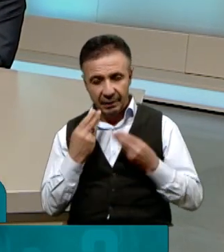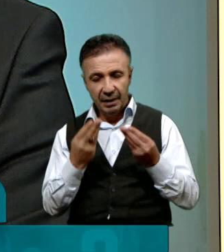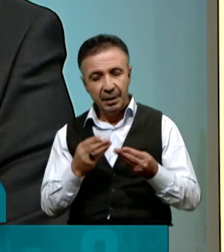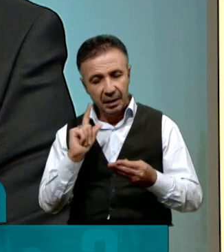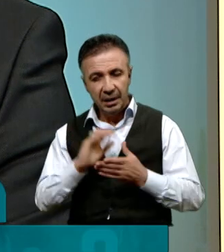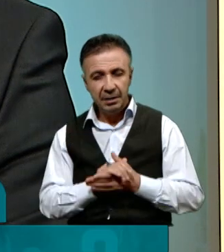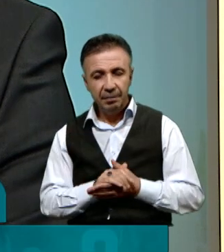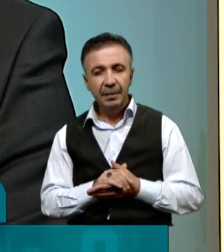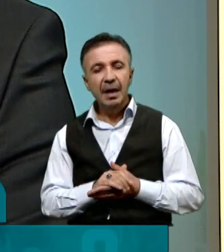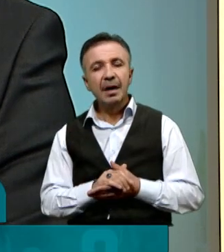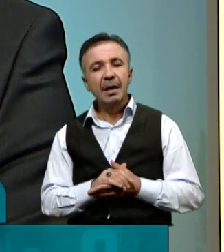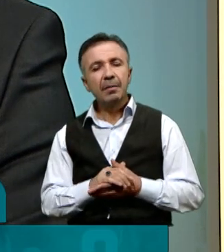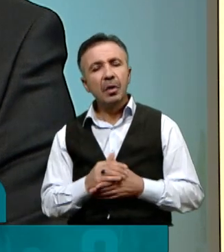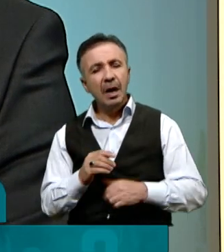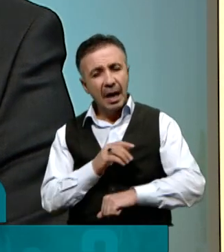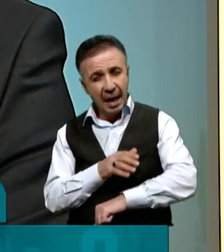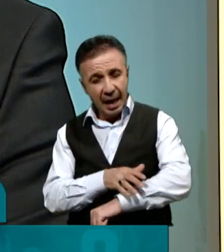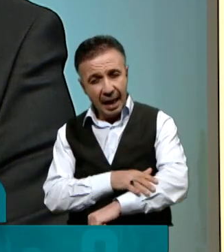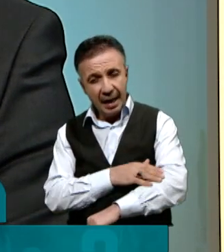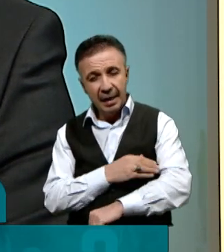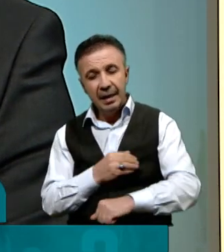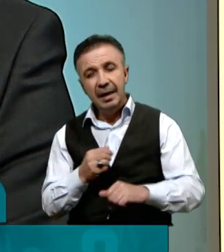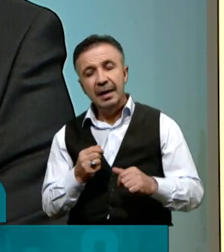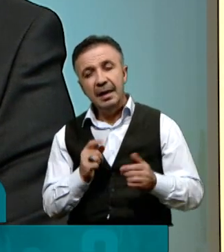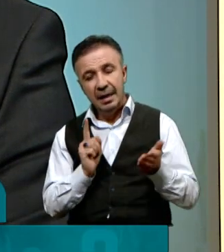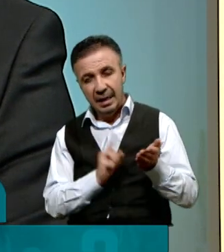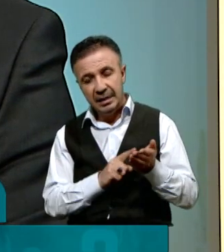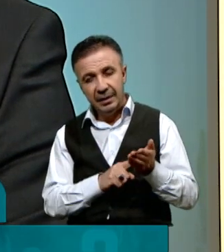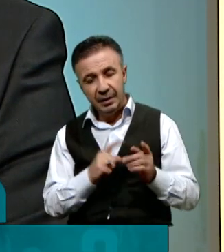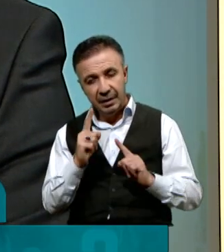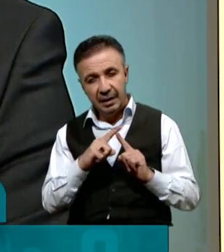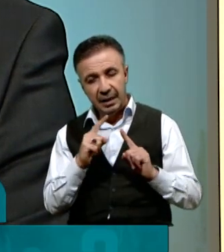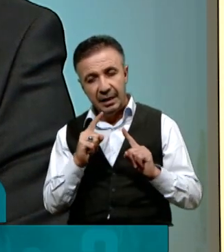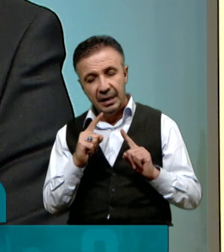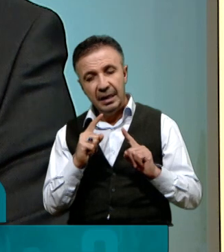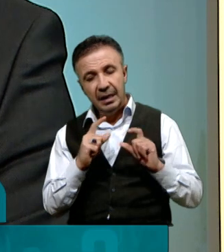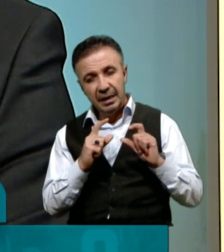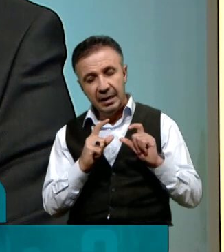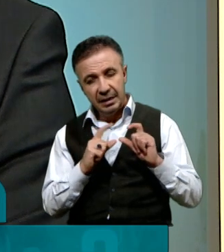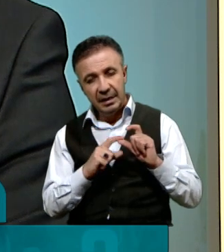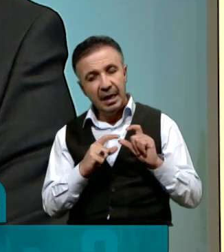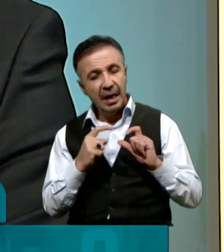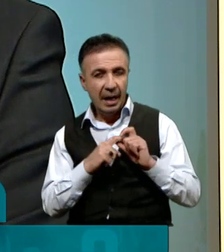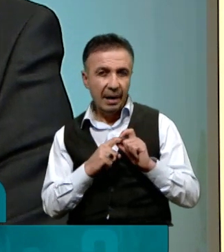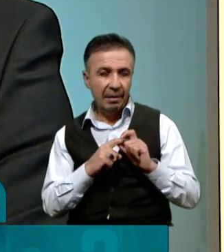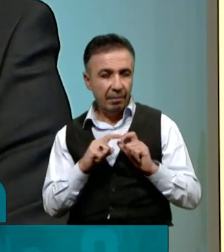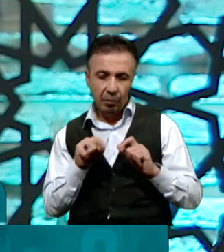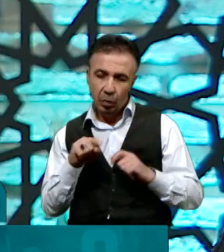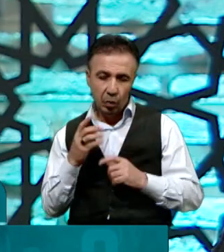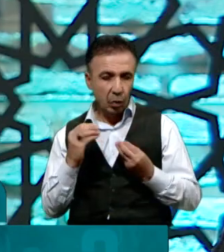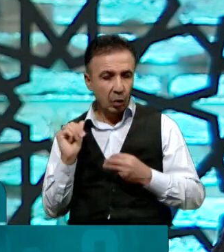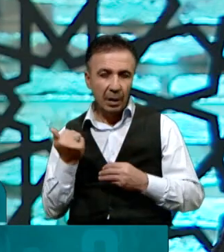helal sertifikası değil mi? TSE bünyesinde ne yapılabiliyor? Helal sertifikası veriyor. Bunu esas almak lazım. Yani biz yoksa, ürünlerdeki